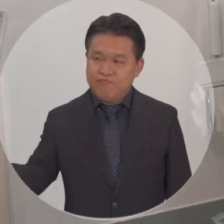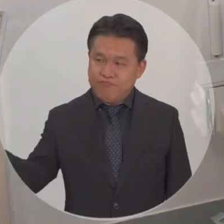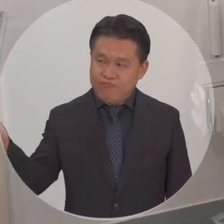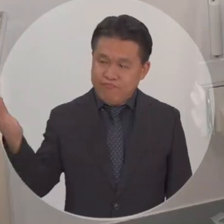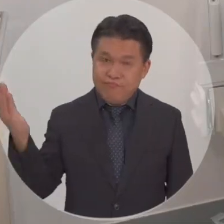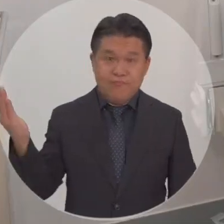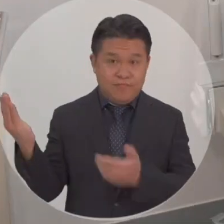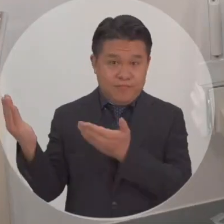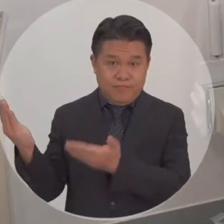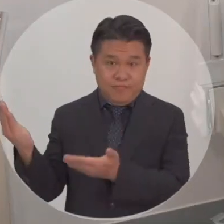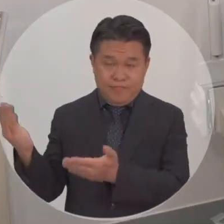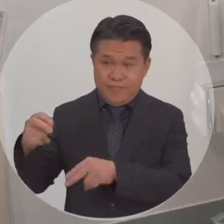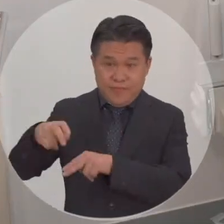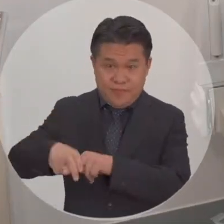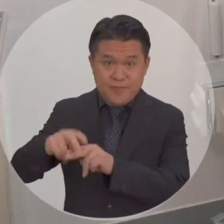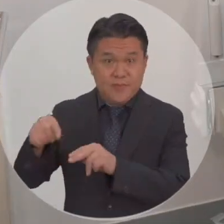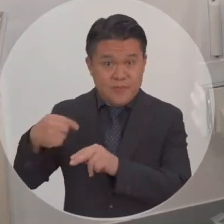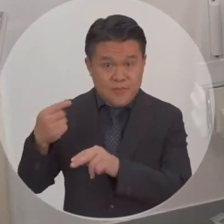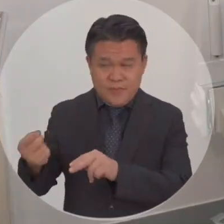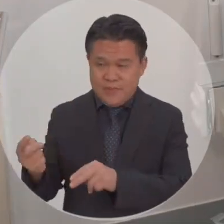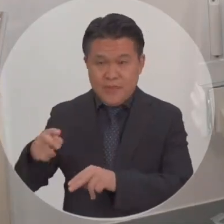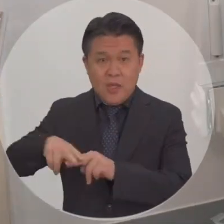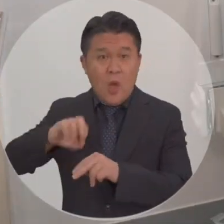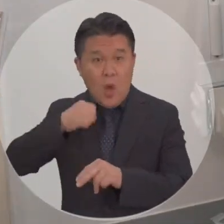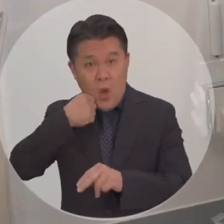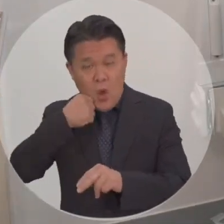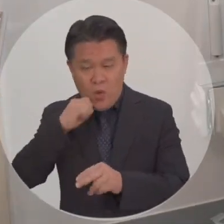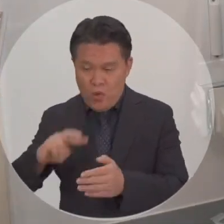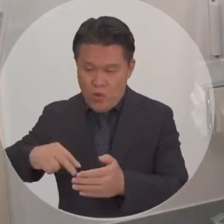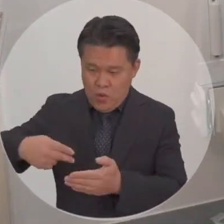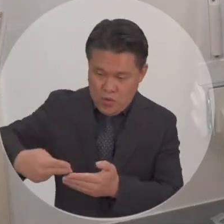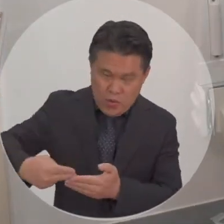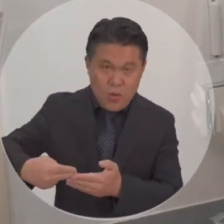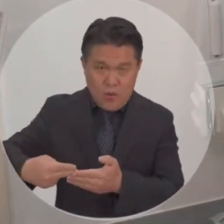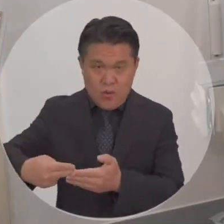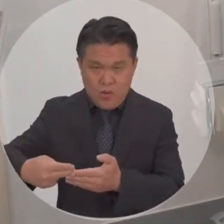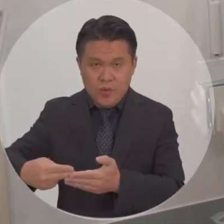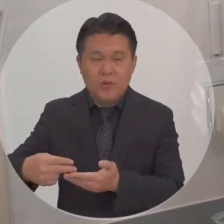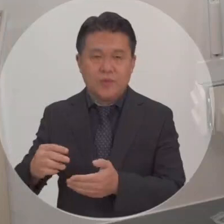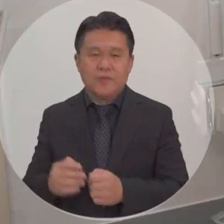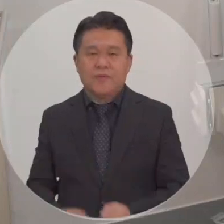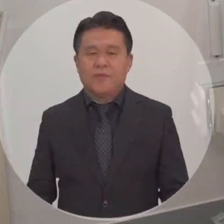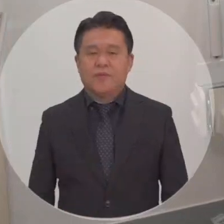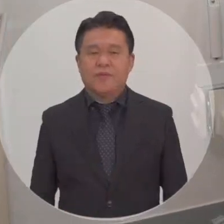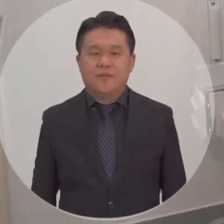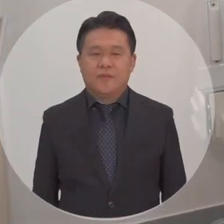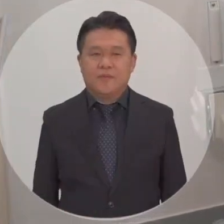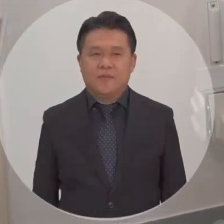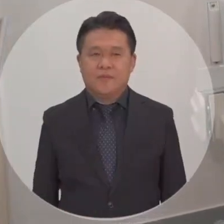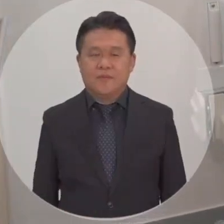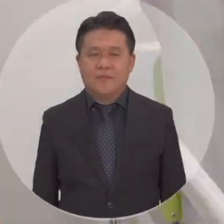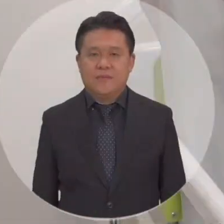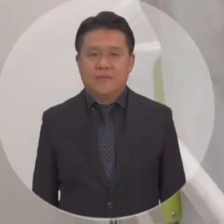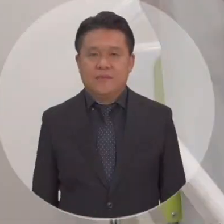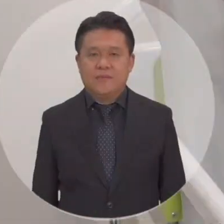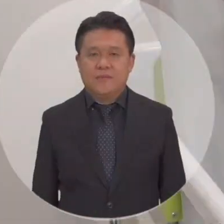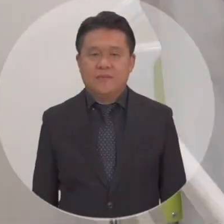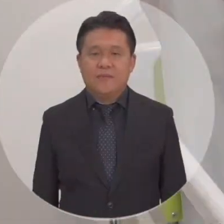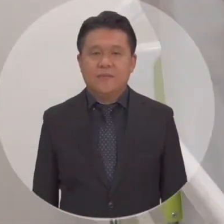침대 머리를 들어 올려 대상자를 앉히거나 앉는 게 어려울 경우 옆으로 눕힙니다.